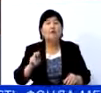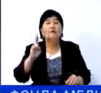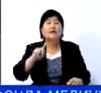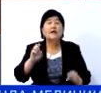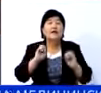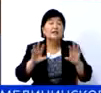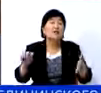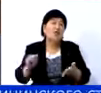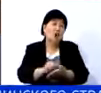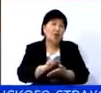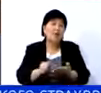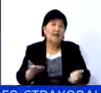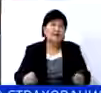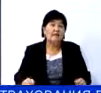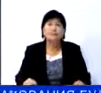сдачи документов.